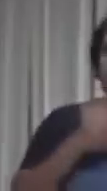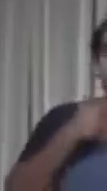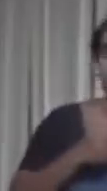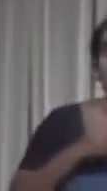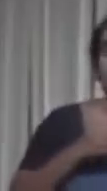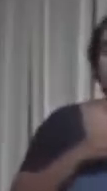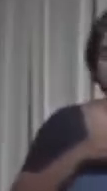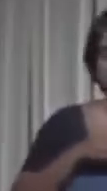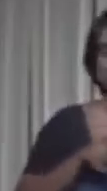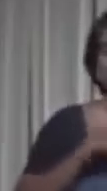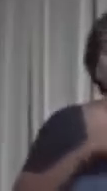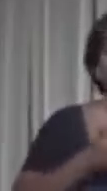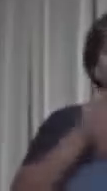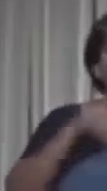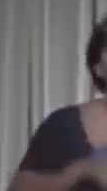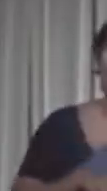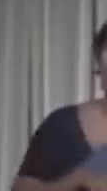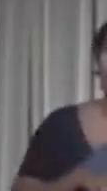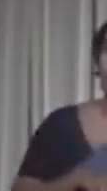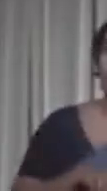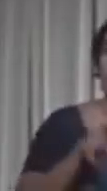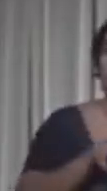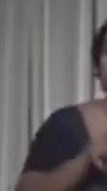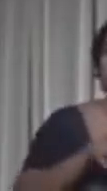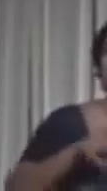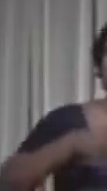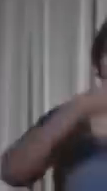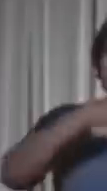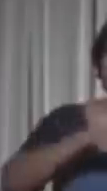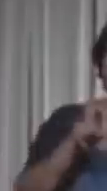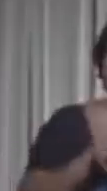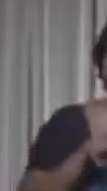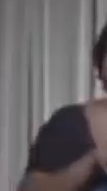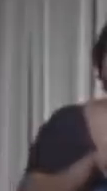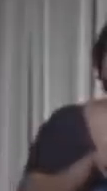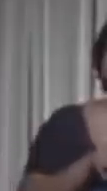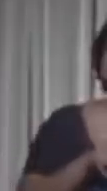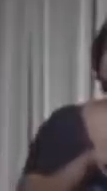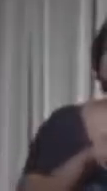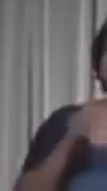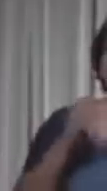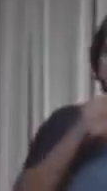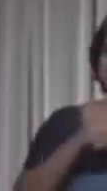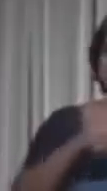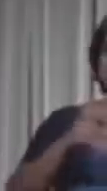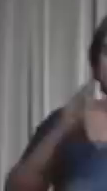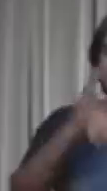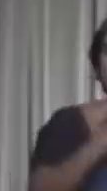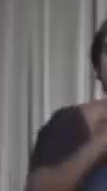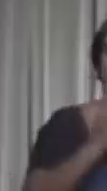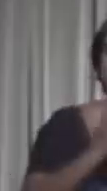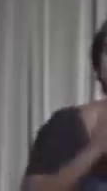சிந்தித்து செயல்படுகின்ற ஒரு சூழ்நிலையால் தான் 70 வருஷங்களுக்கு முன்னர் இந்த நாடு சுதந்திரத்தை பெற்றும் இந்த நாடு